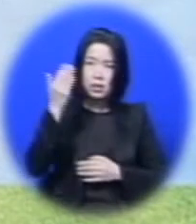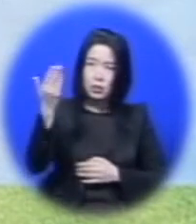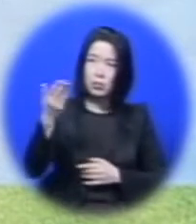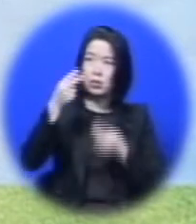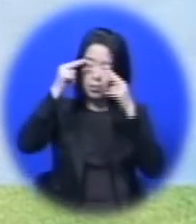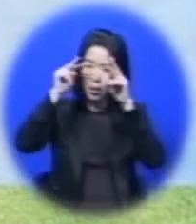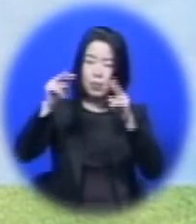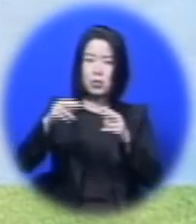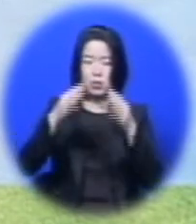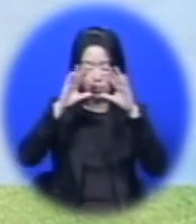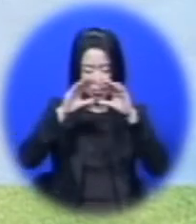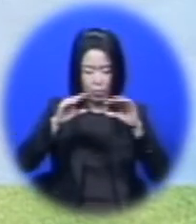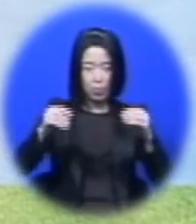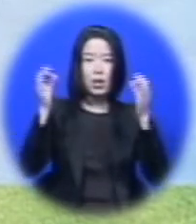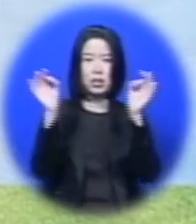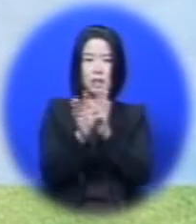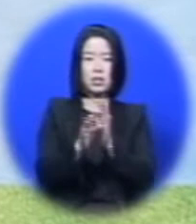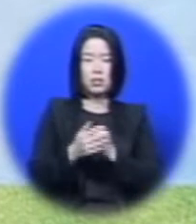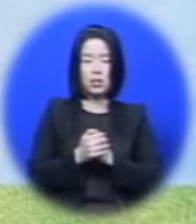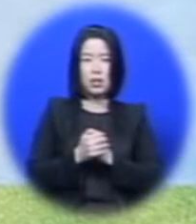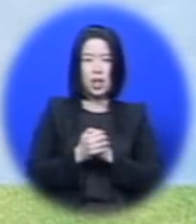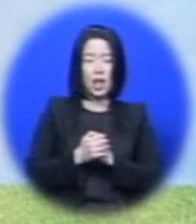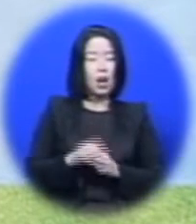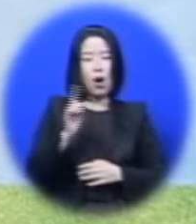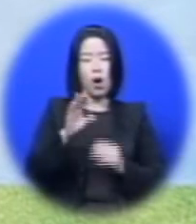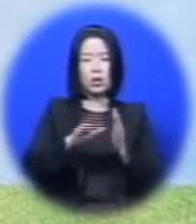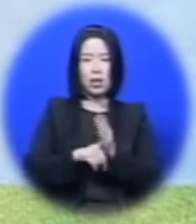녹듯이 사라졌어요. 어떤 때는 정말